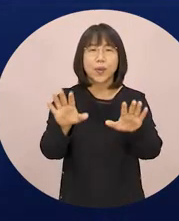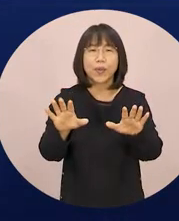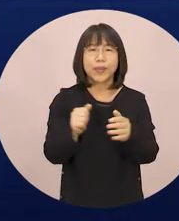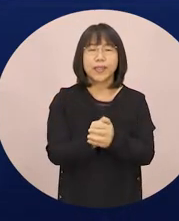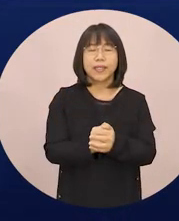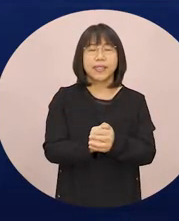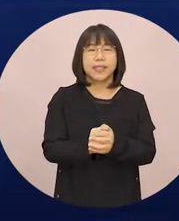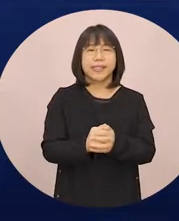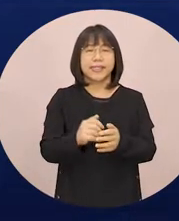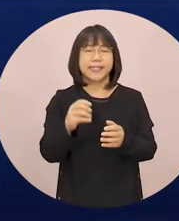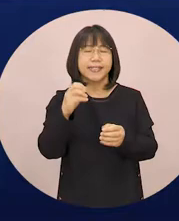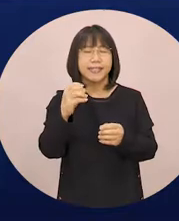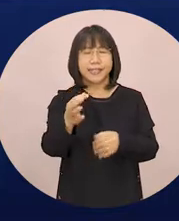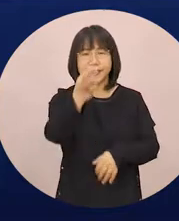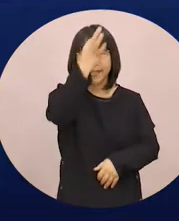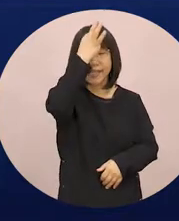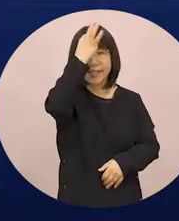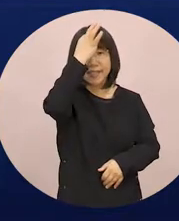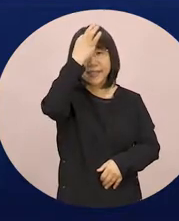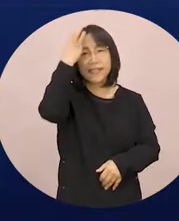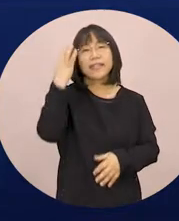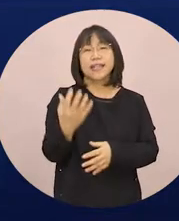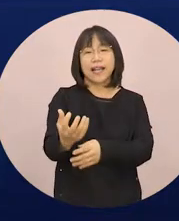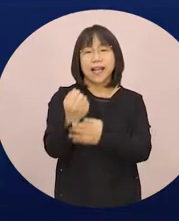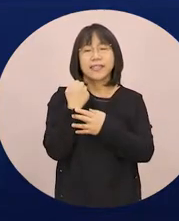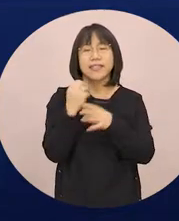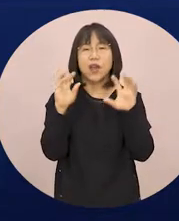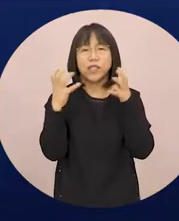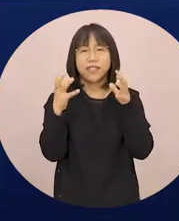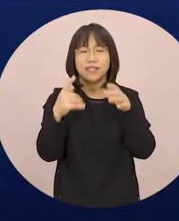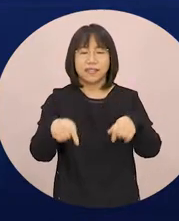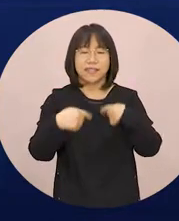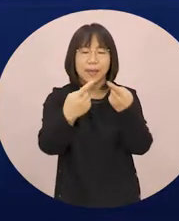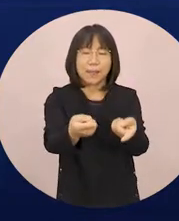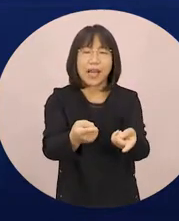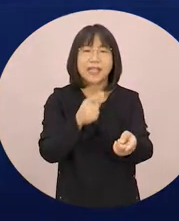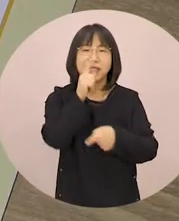30일까지 지역 내 재능 있는 어린이들의 참가 신청을 받습니다.